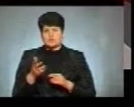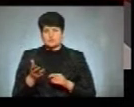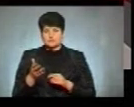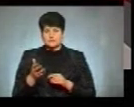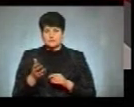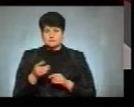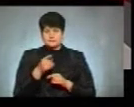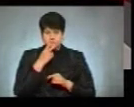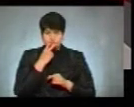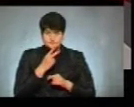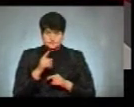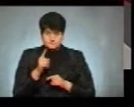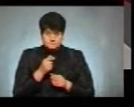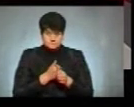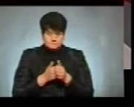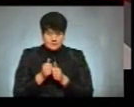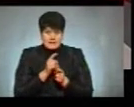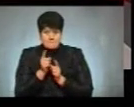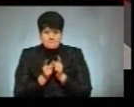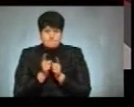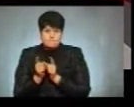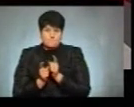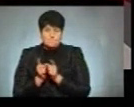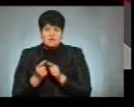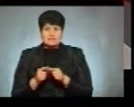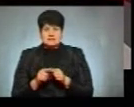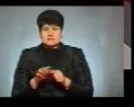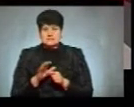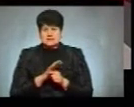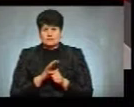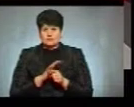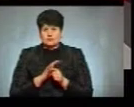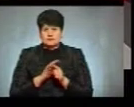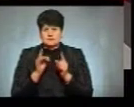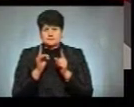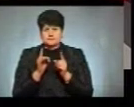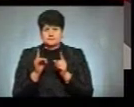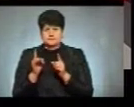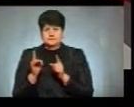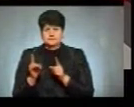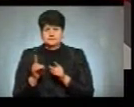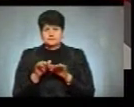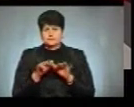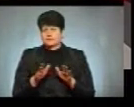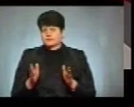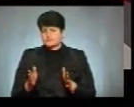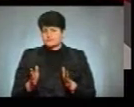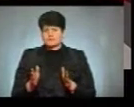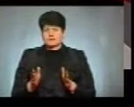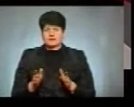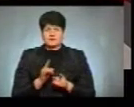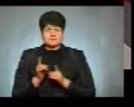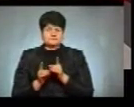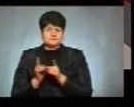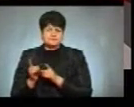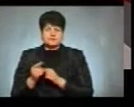ми бачимо, що лідери змінювалися, і це був такий перманентний синусоїдний процес. І відповідно, щоб